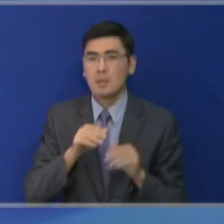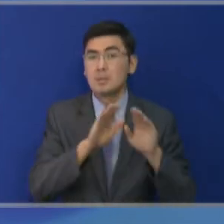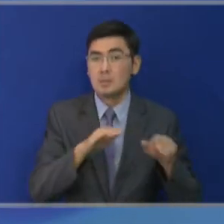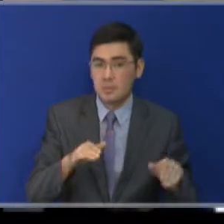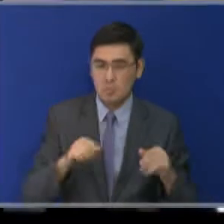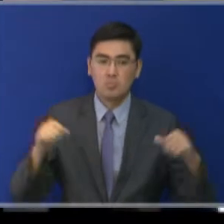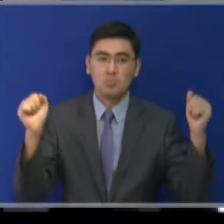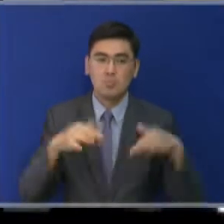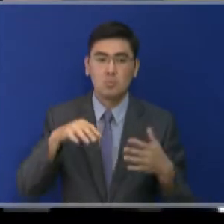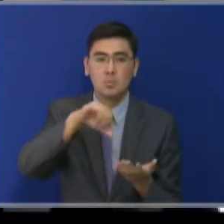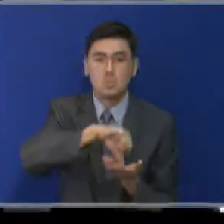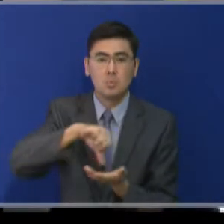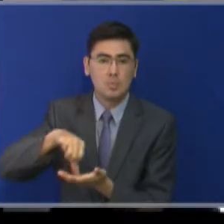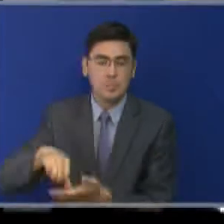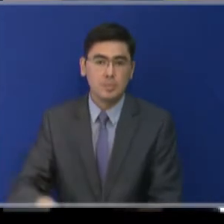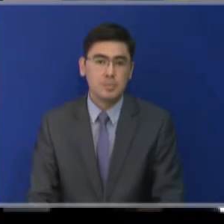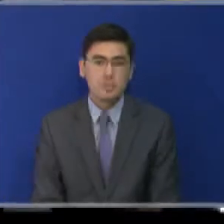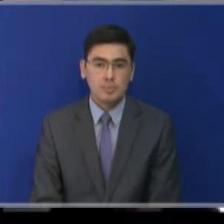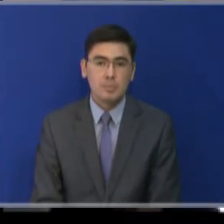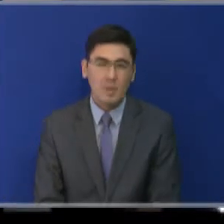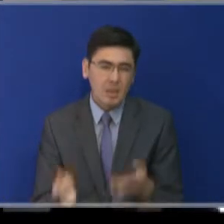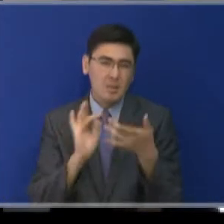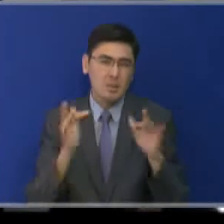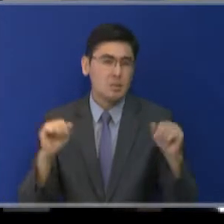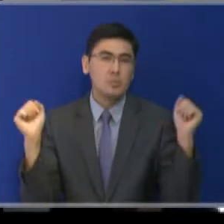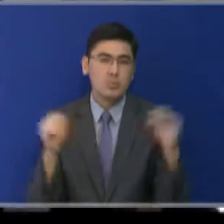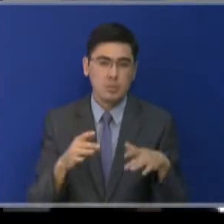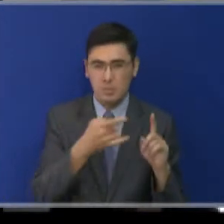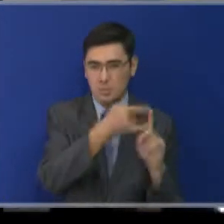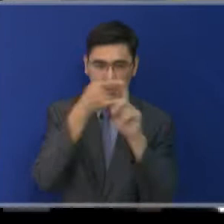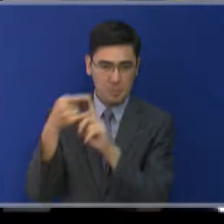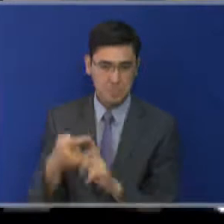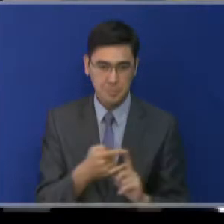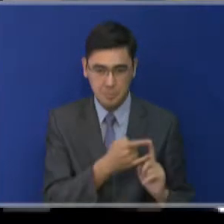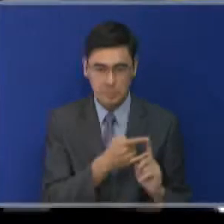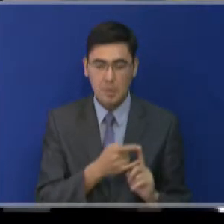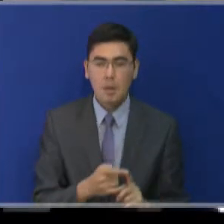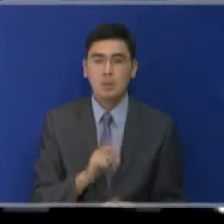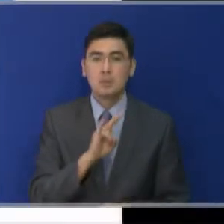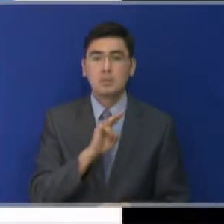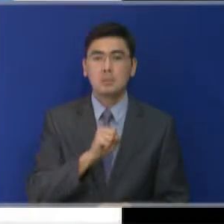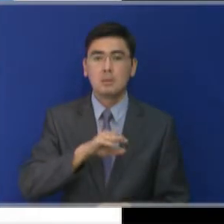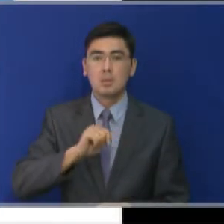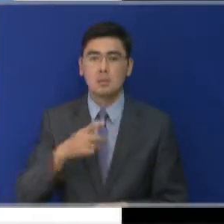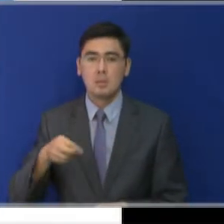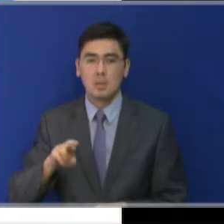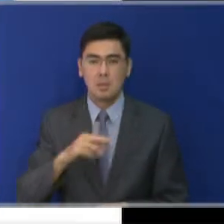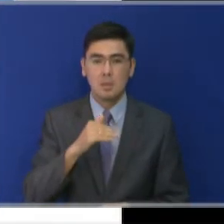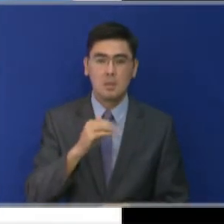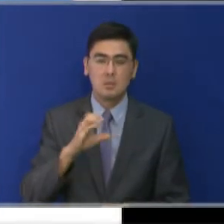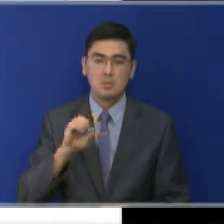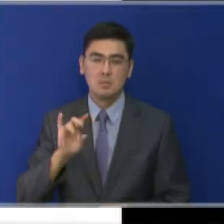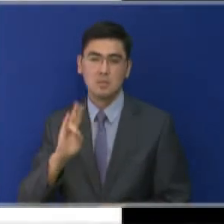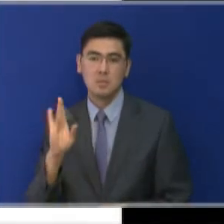қатысты. Онлайн жиын барысында қалалық білім бөлімінің жетекшісі Наталья Фисенконың атап өткендей, бүгінгі күні мұғалім